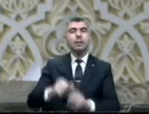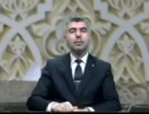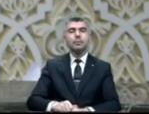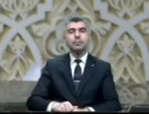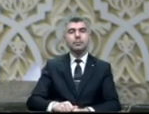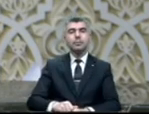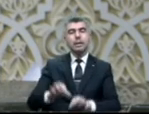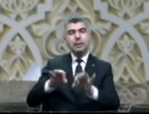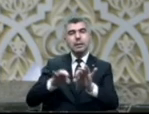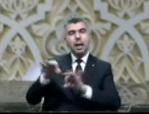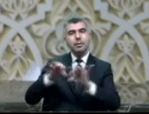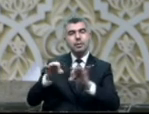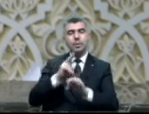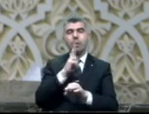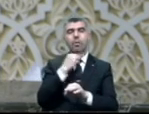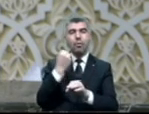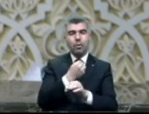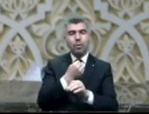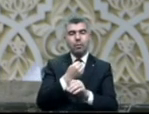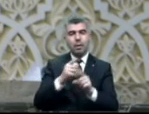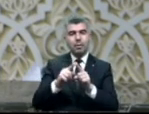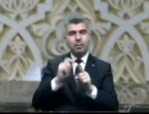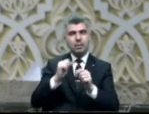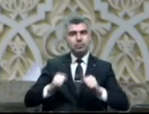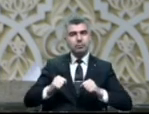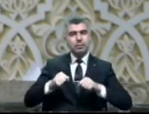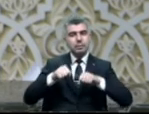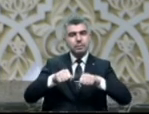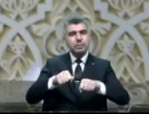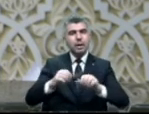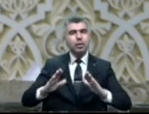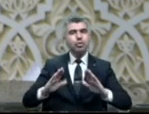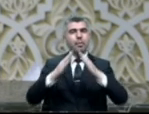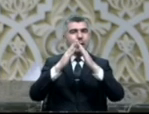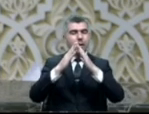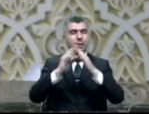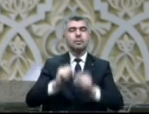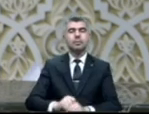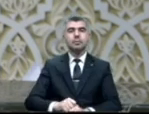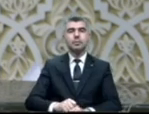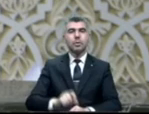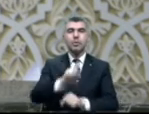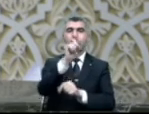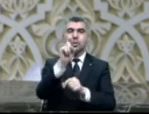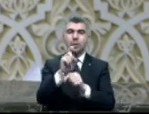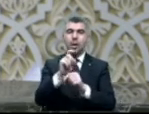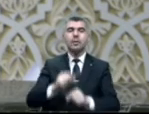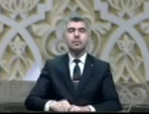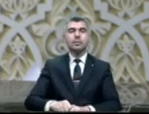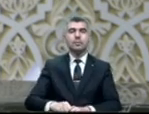موضوع السؤال استراتيجية الحكومة للنهوض بقطاع المعادن. الكلمة لأحد السادة المستشارين فريق التجمع الوطني الأحرار لتقديم السؤال. تفضل مولاي عبد